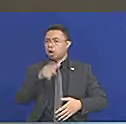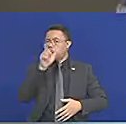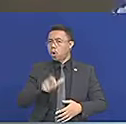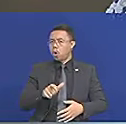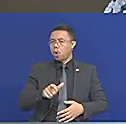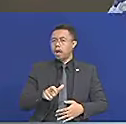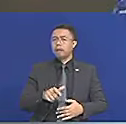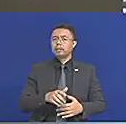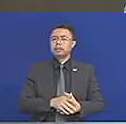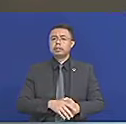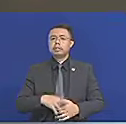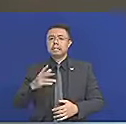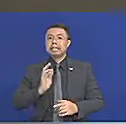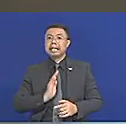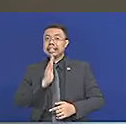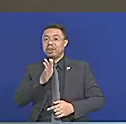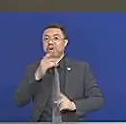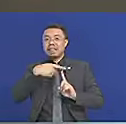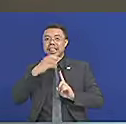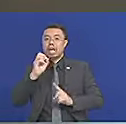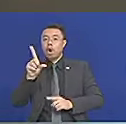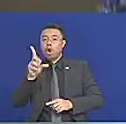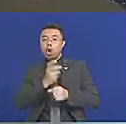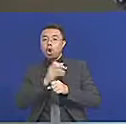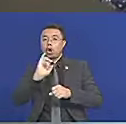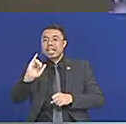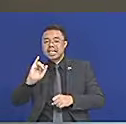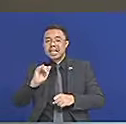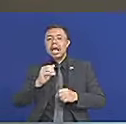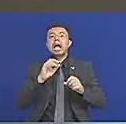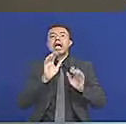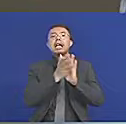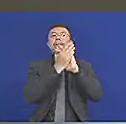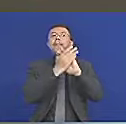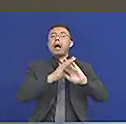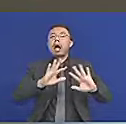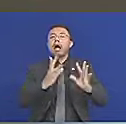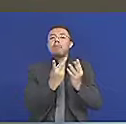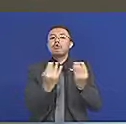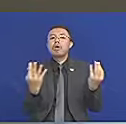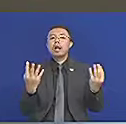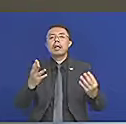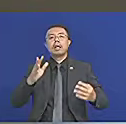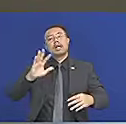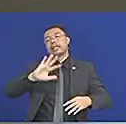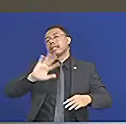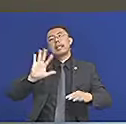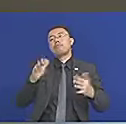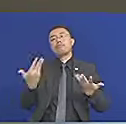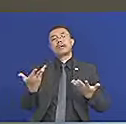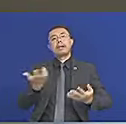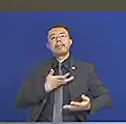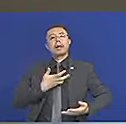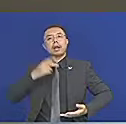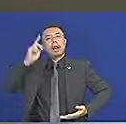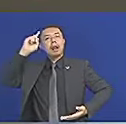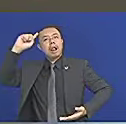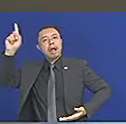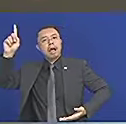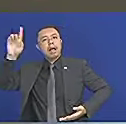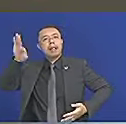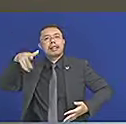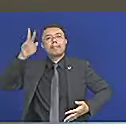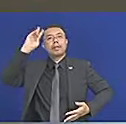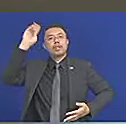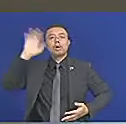Orang yang menganut teologi kemakmuran tidak mungkin berkenan kepada Allah. Tapi mengerikannya Tuhan